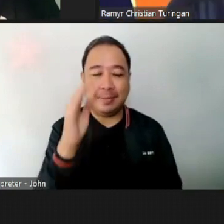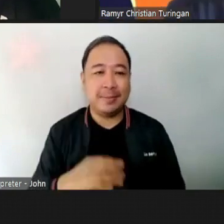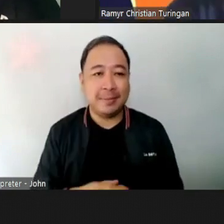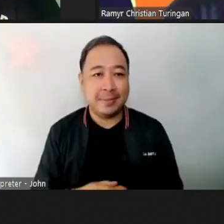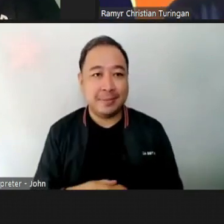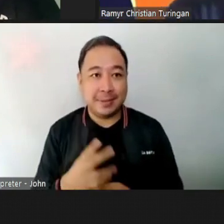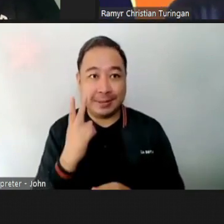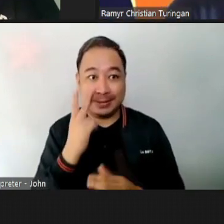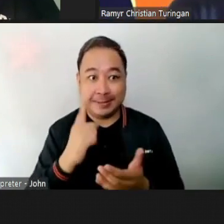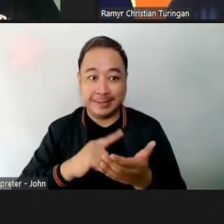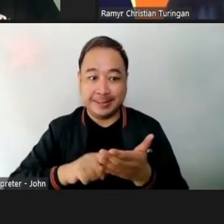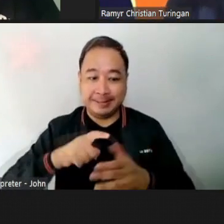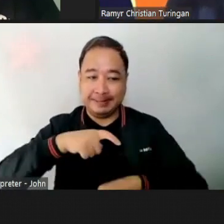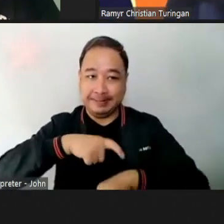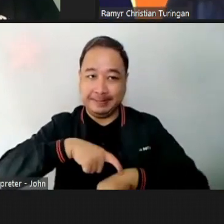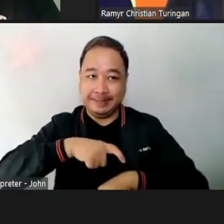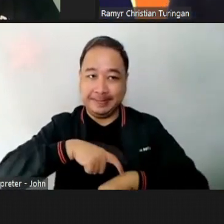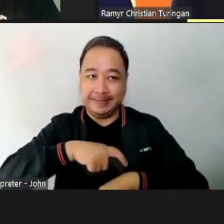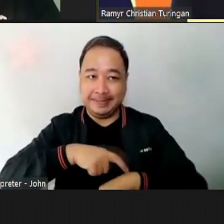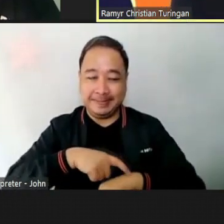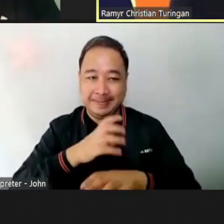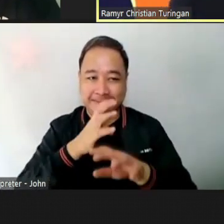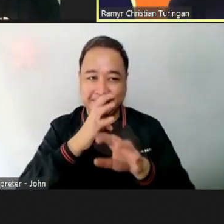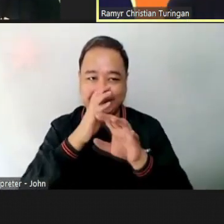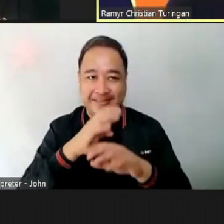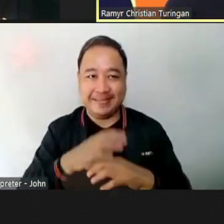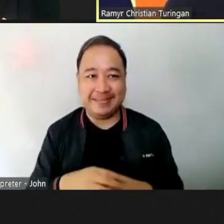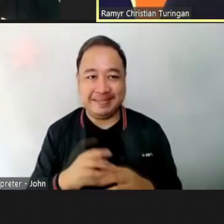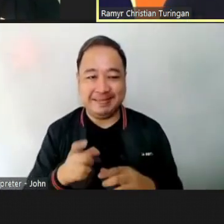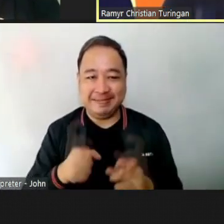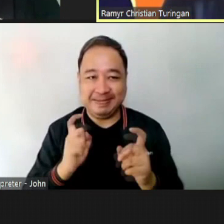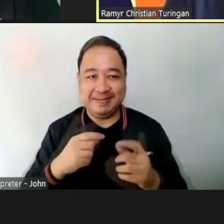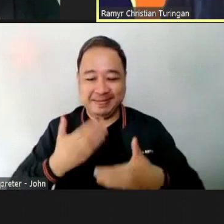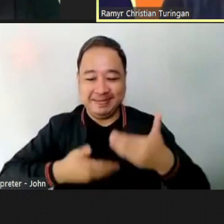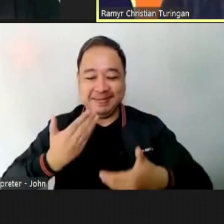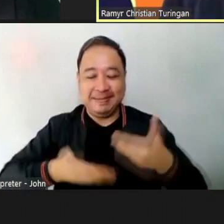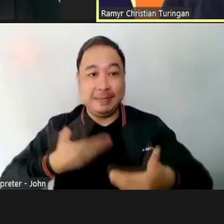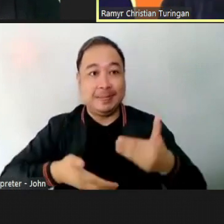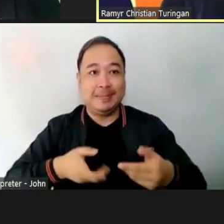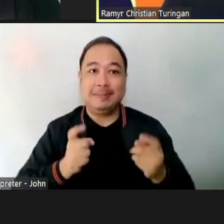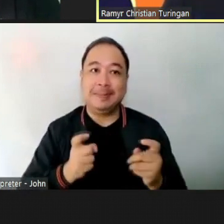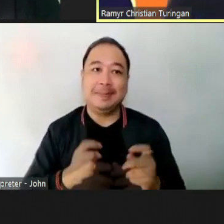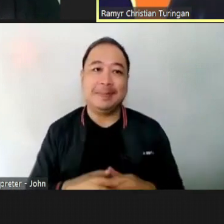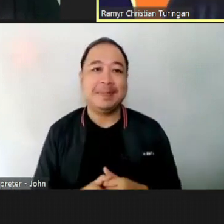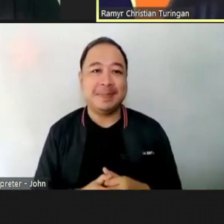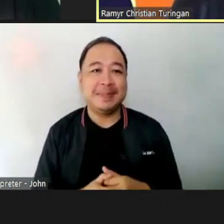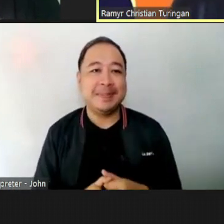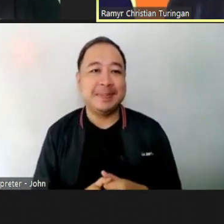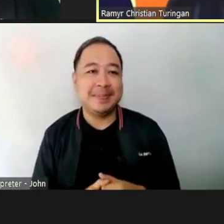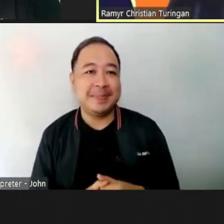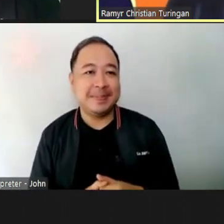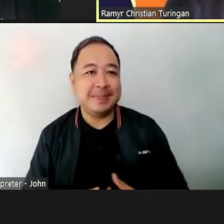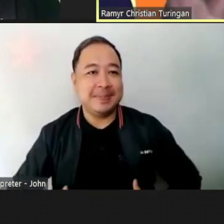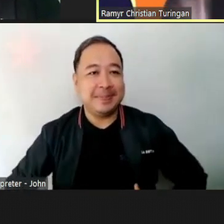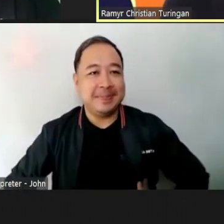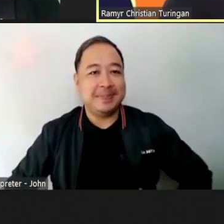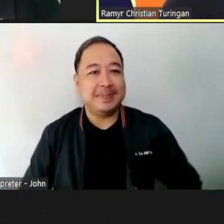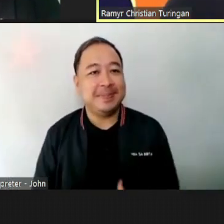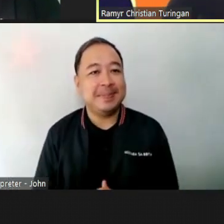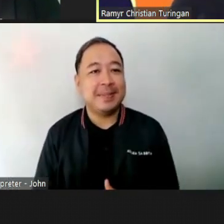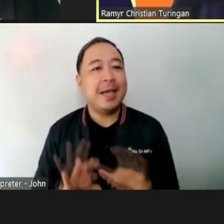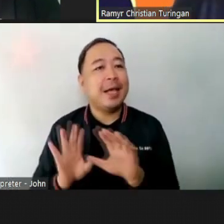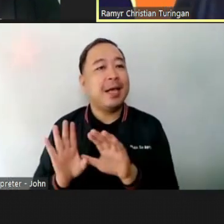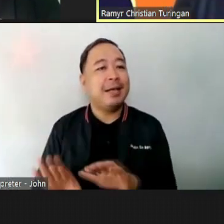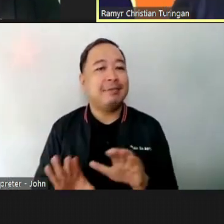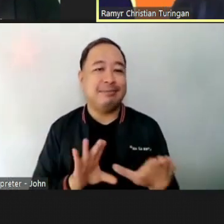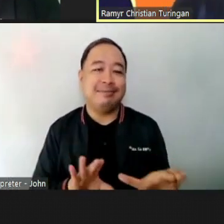Nagta-time check na si Ramir na ko. Okay. Bilisan mo, moderator. Bilisan mo, moderator. Take your time lang, Kuya